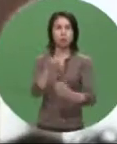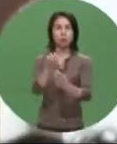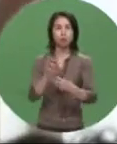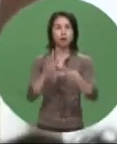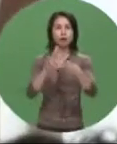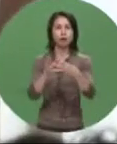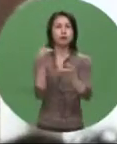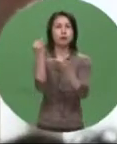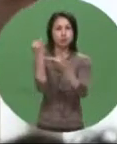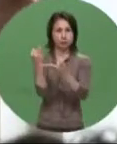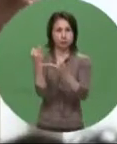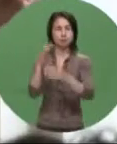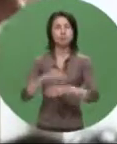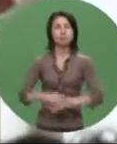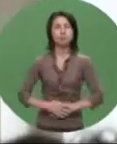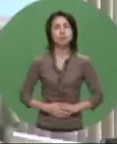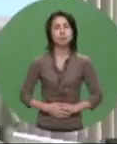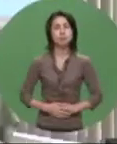さん。